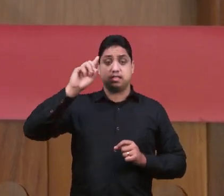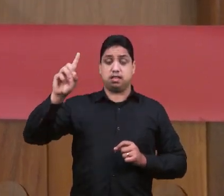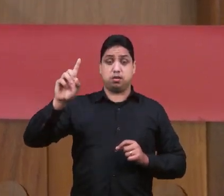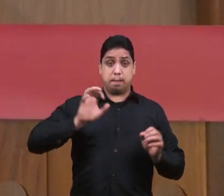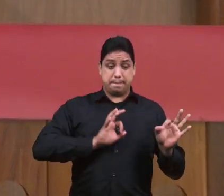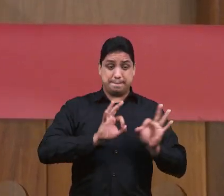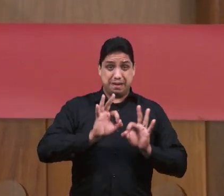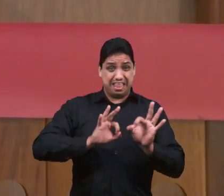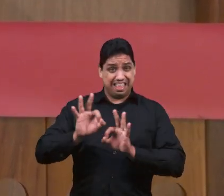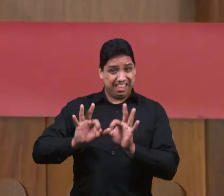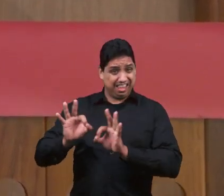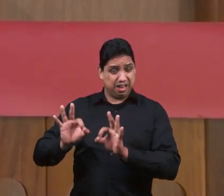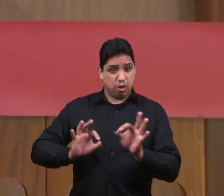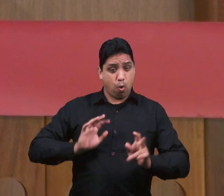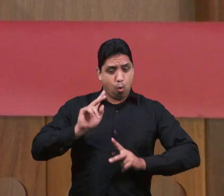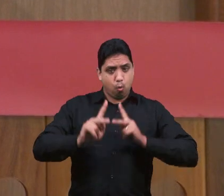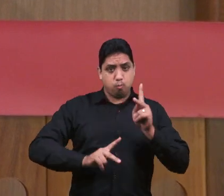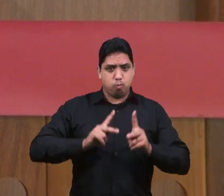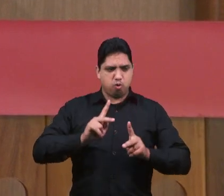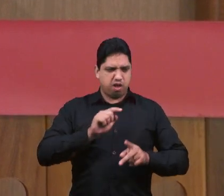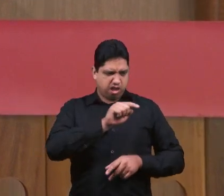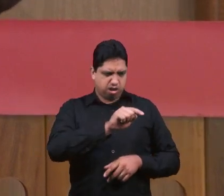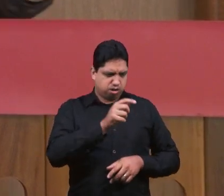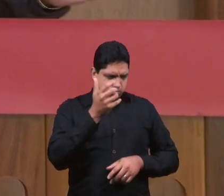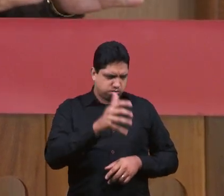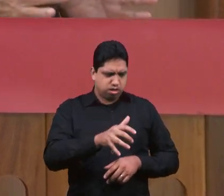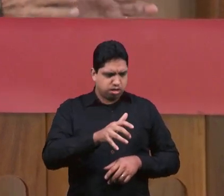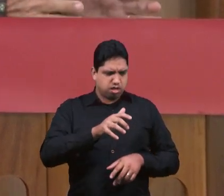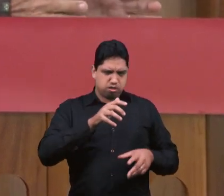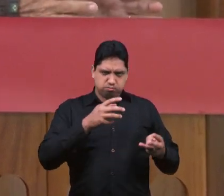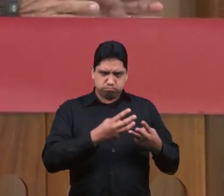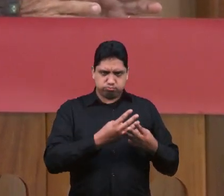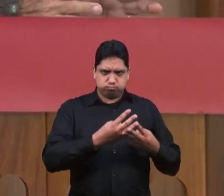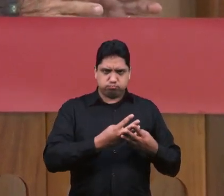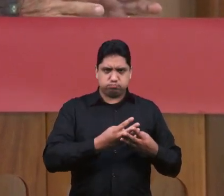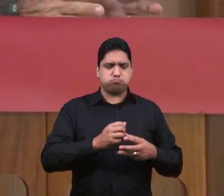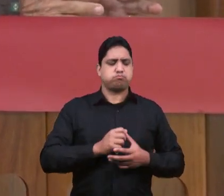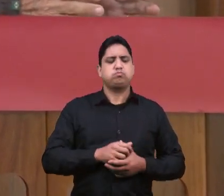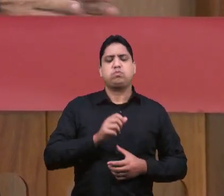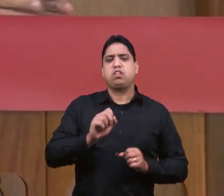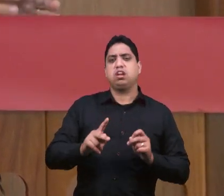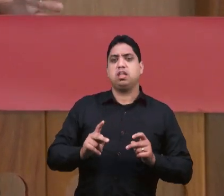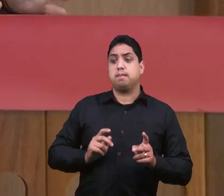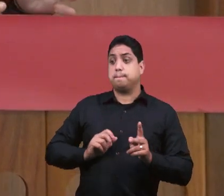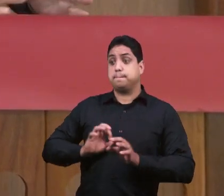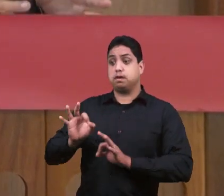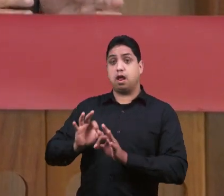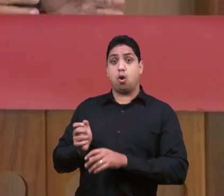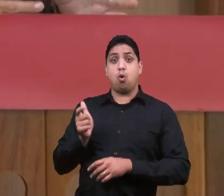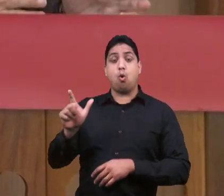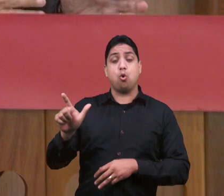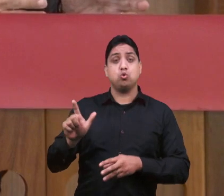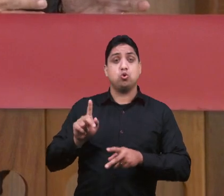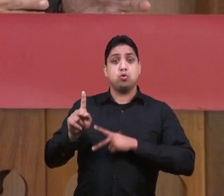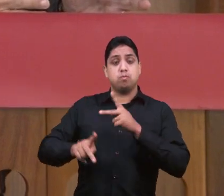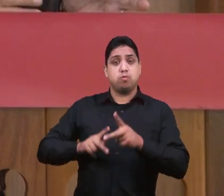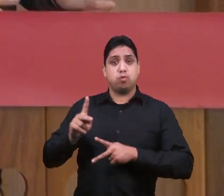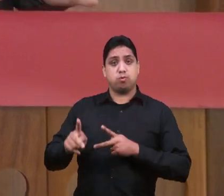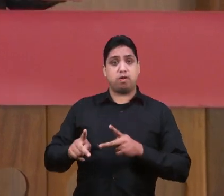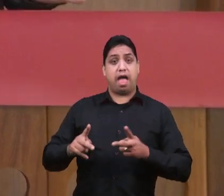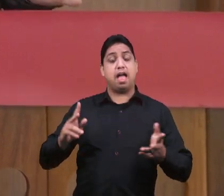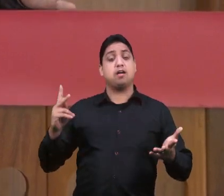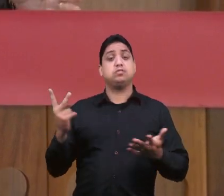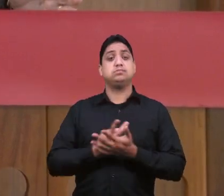maintenant, donc ce peuple, il n'a pas voulu. Je vais préparer maintenant pour cet autre ici. L'Église, le